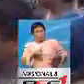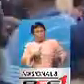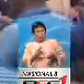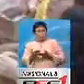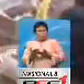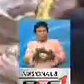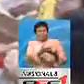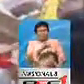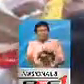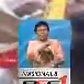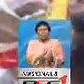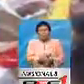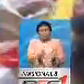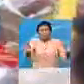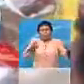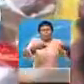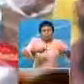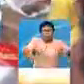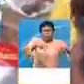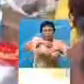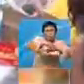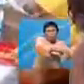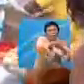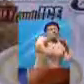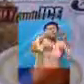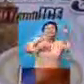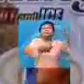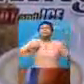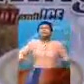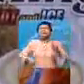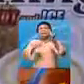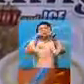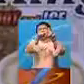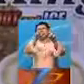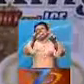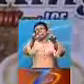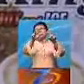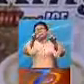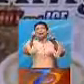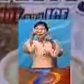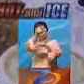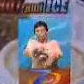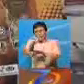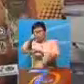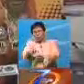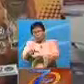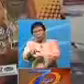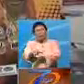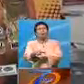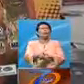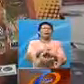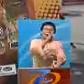yang ditawarkan dengan meluaskan pasaran eksport ke China yang mempunyai 1.3 bilion populasi ini termasuk